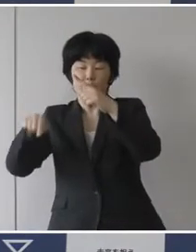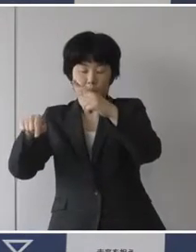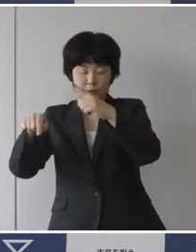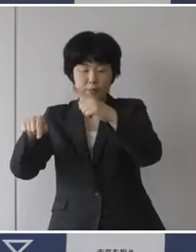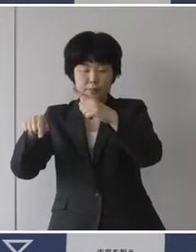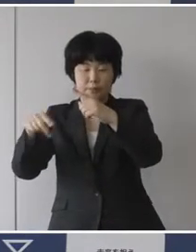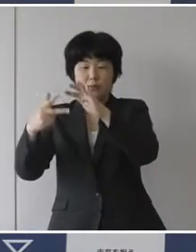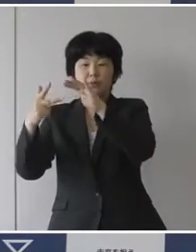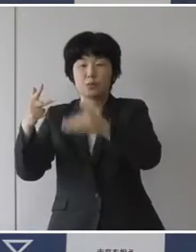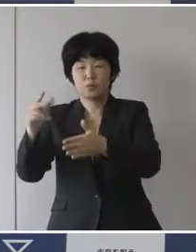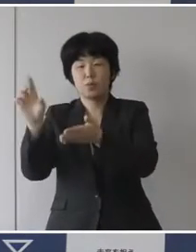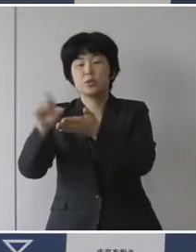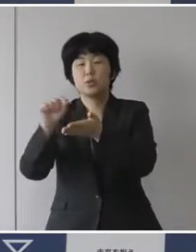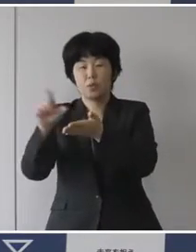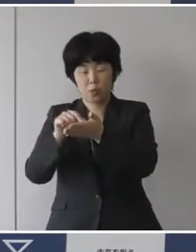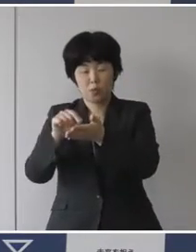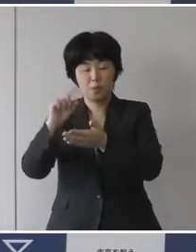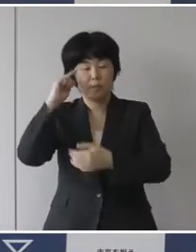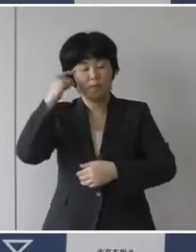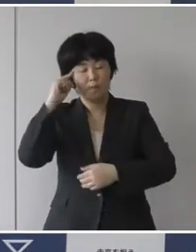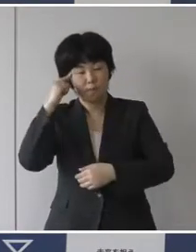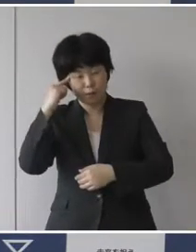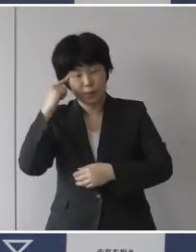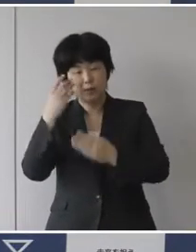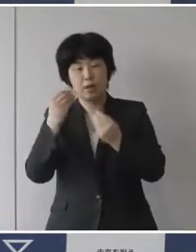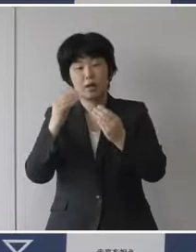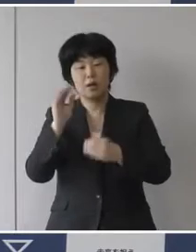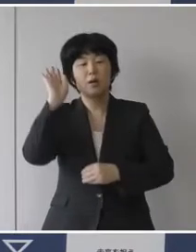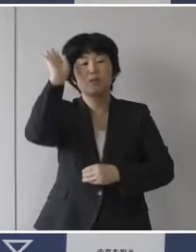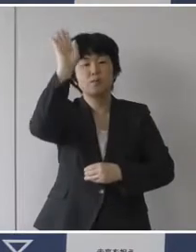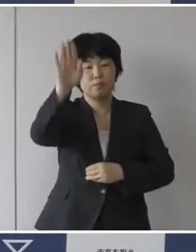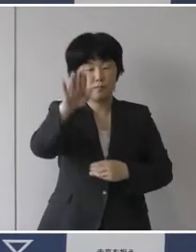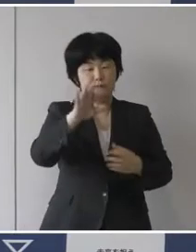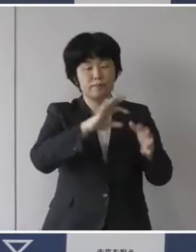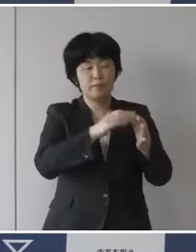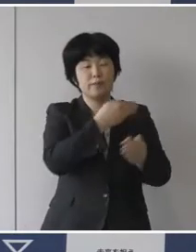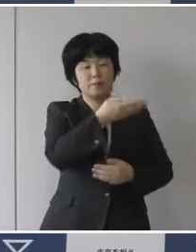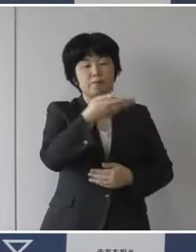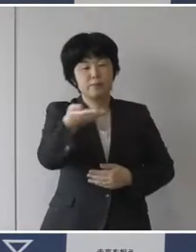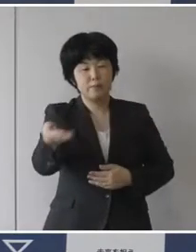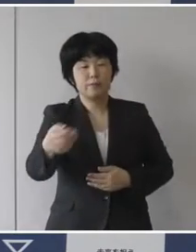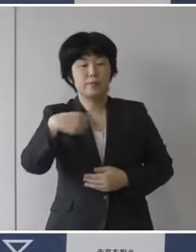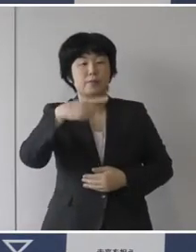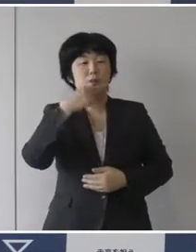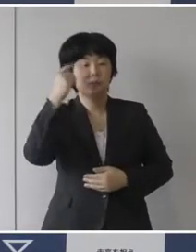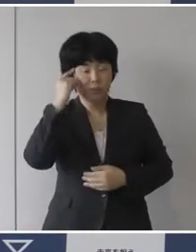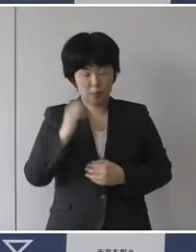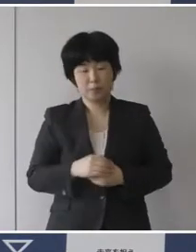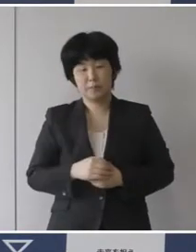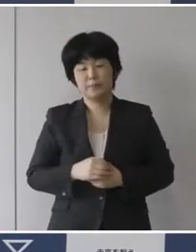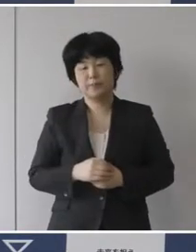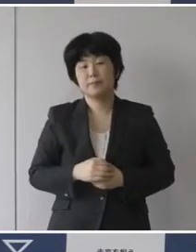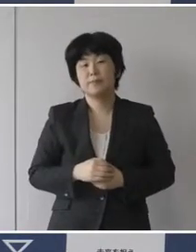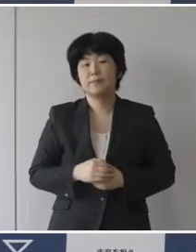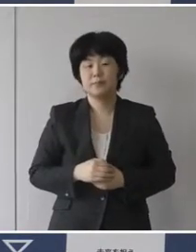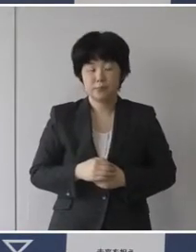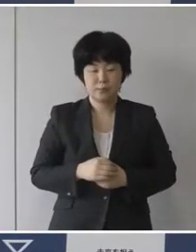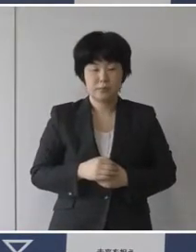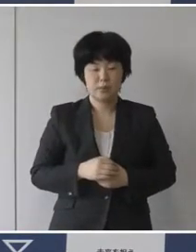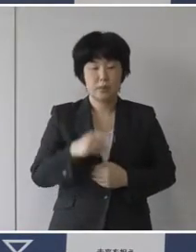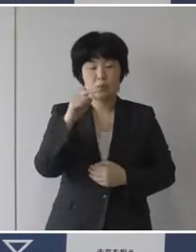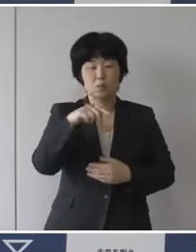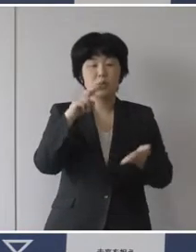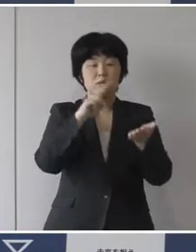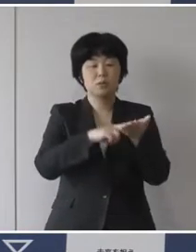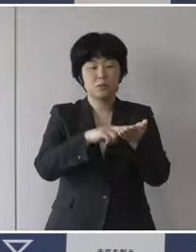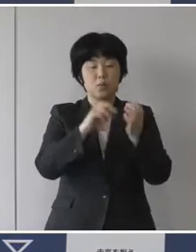物として後世に伝えていくということであります。そして指定をこれいたしましたので、今